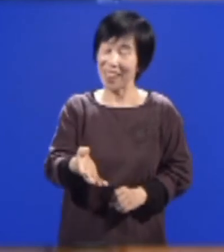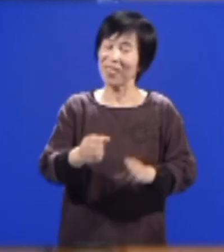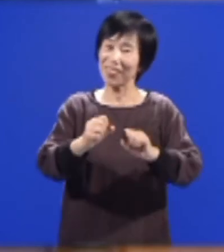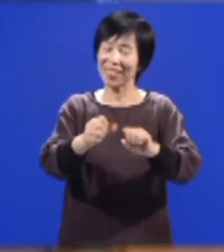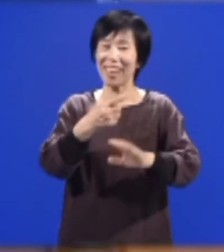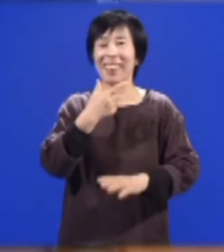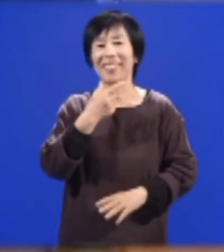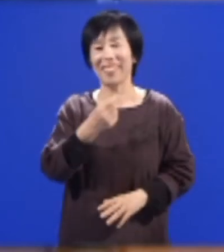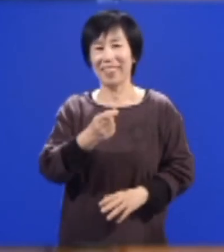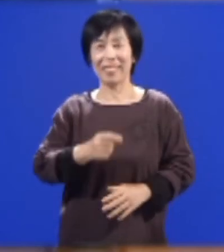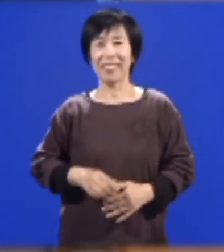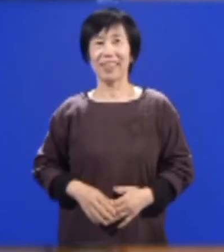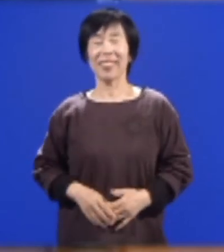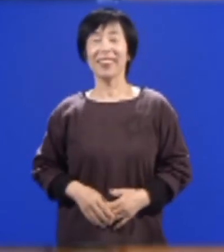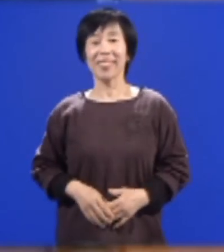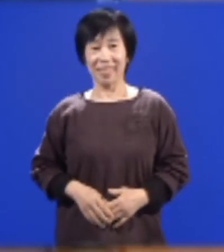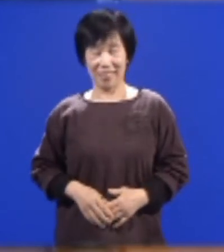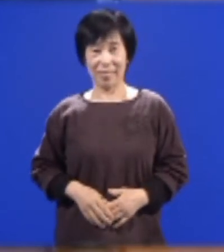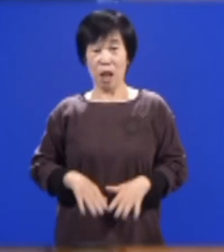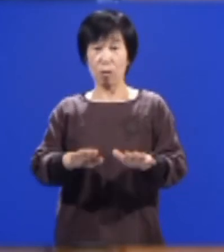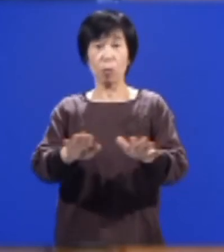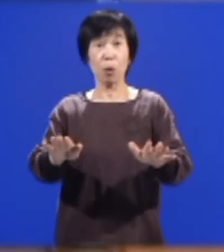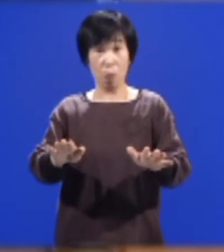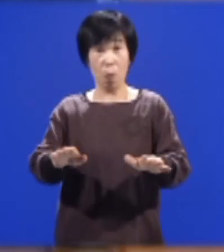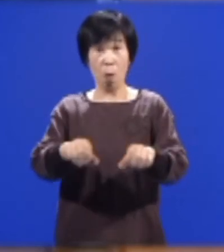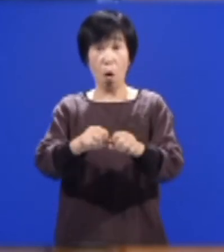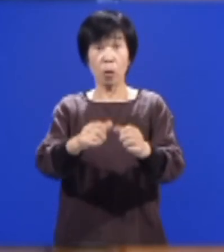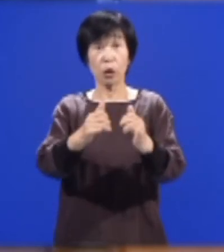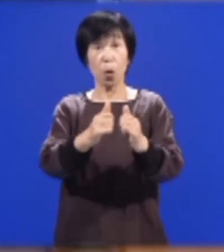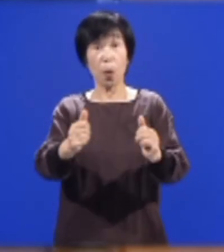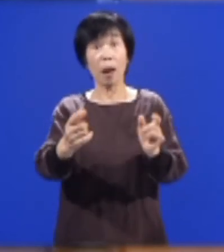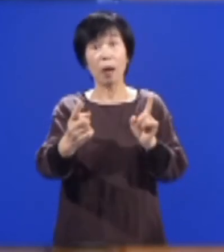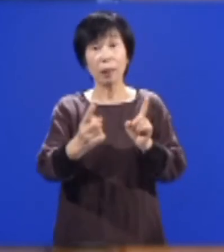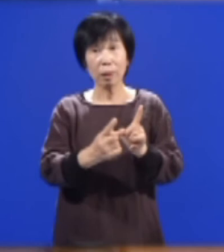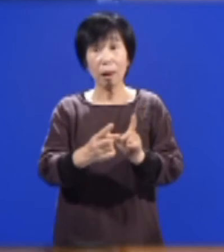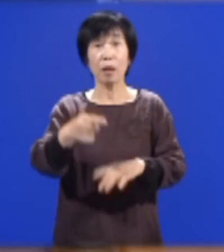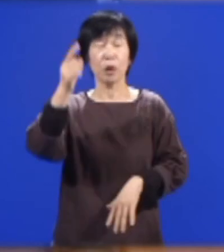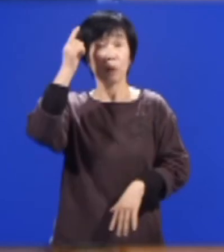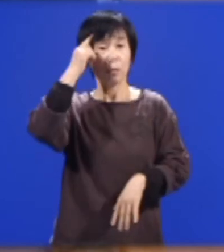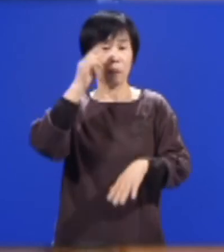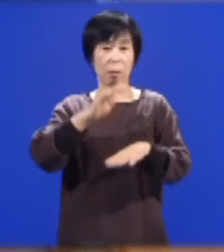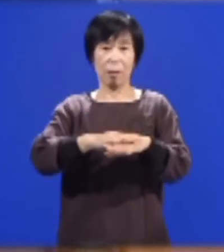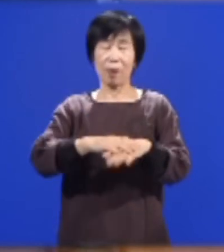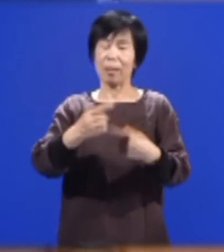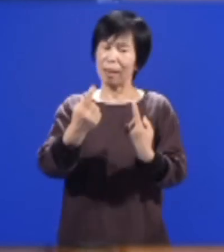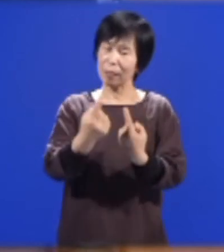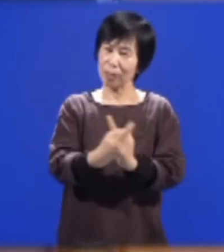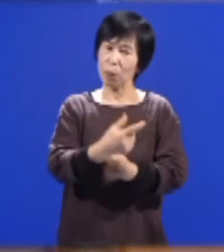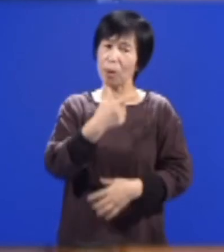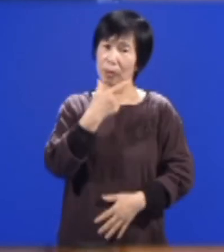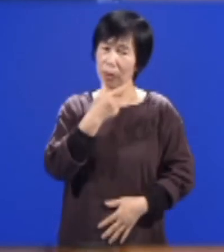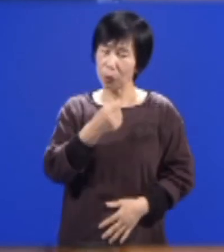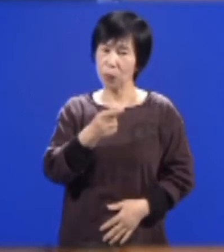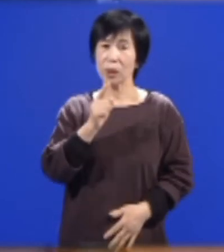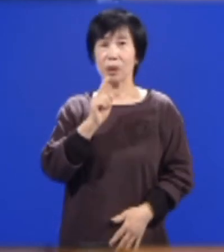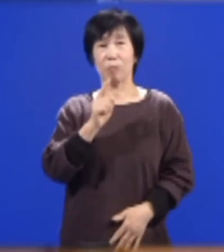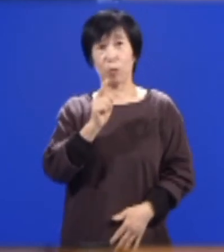ん、障害のある人に対する子どもたちの意識が変わってくれることを願ってい